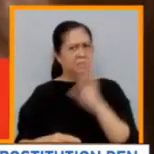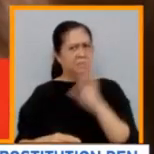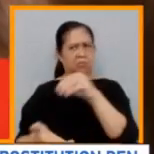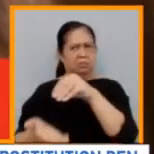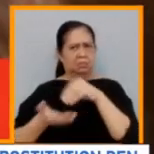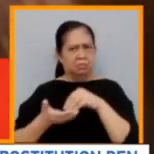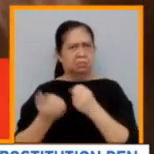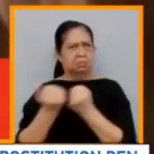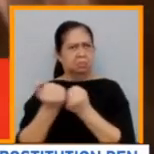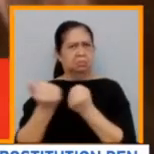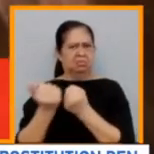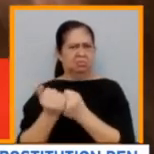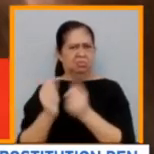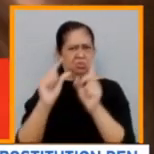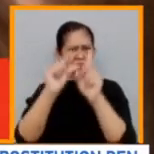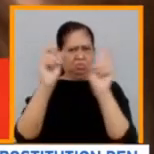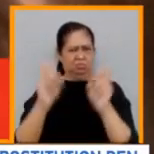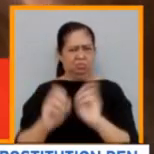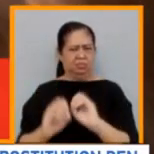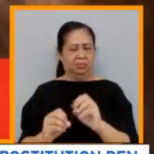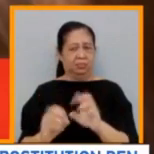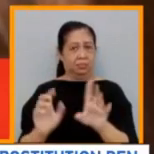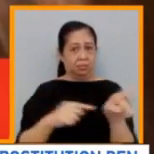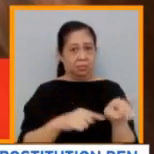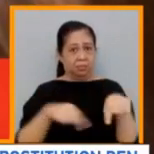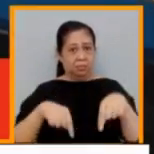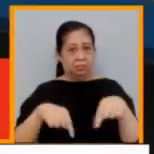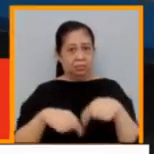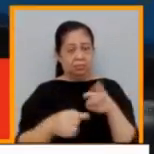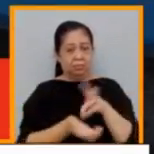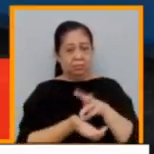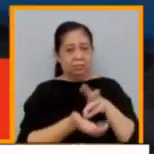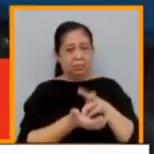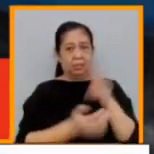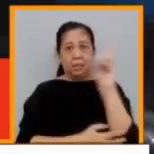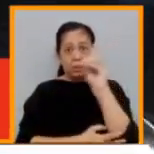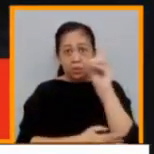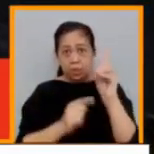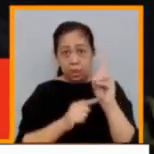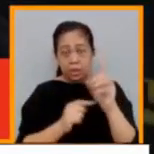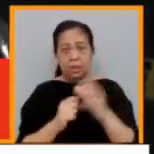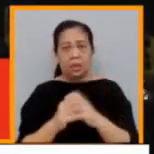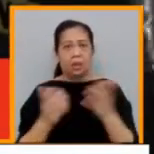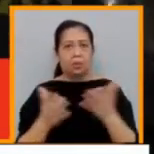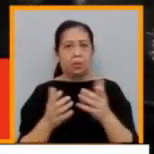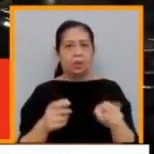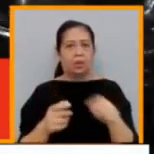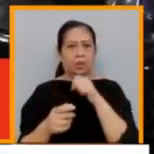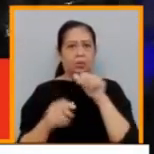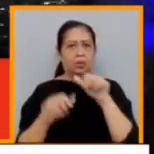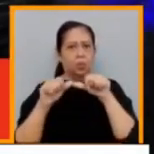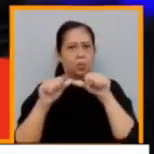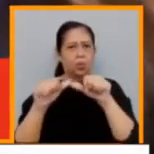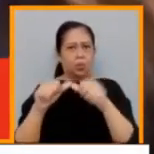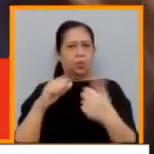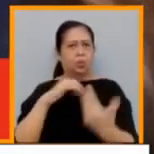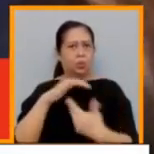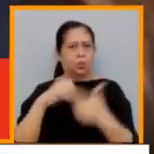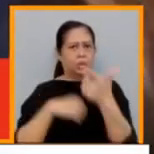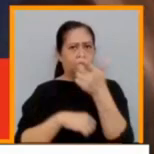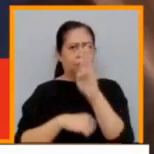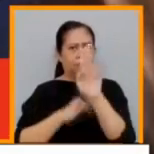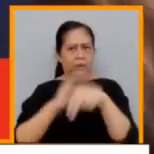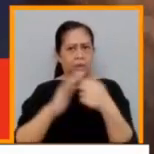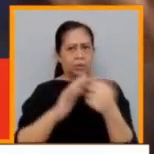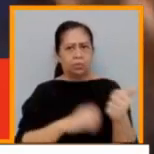yun. Partida, dito pa siya pumapasada sa Divisoria, kung saan hindi nawawala ng tao 24 oras. Sa